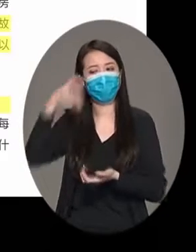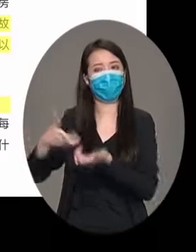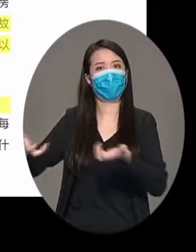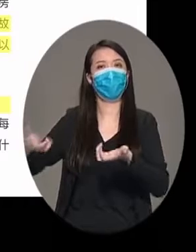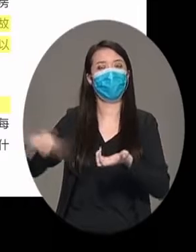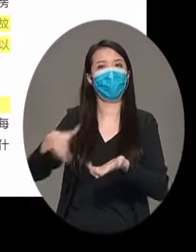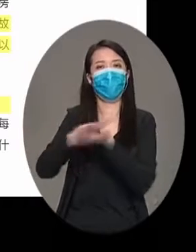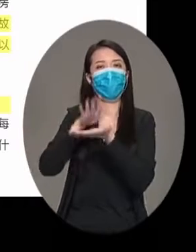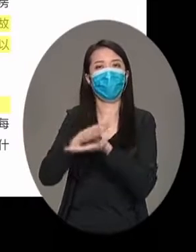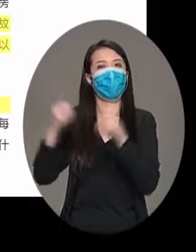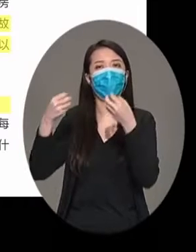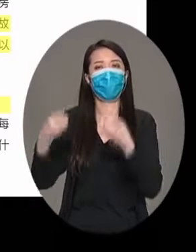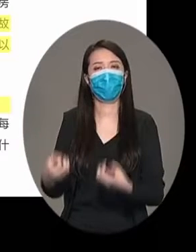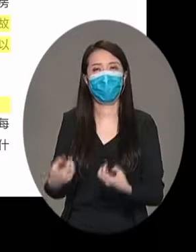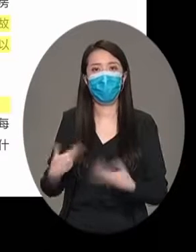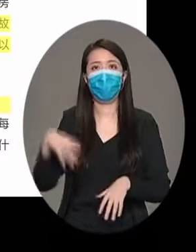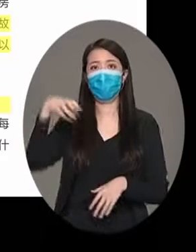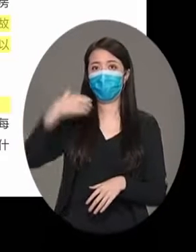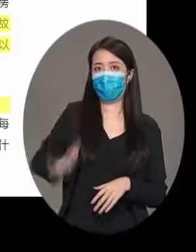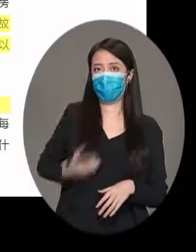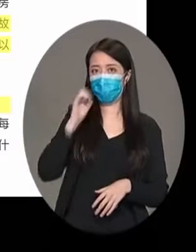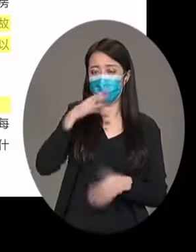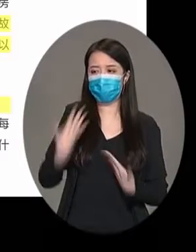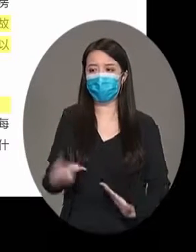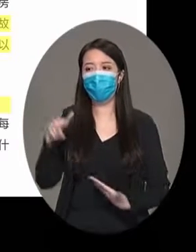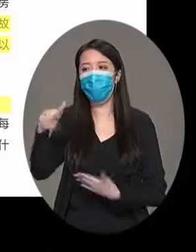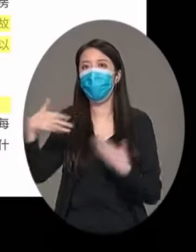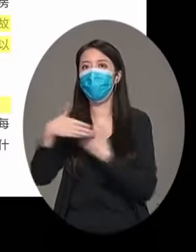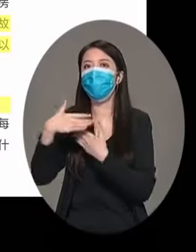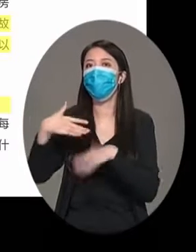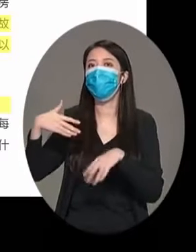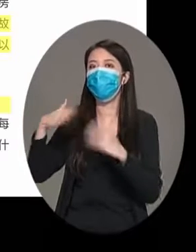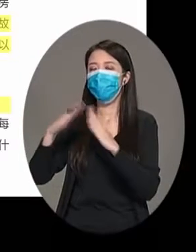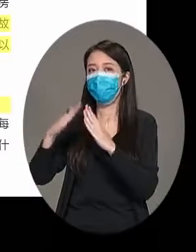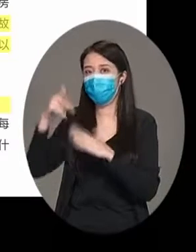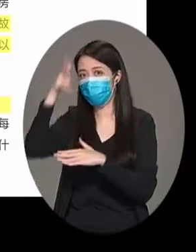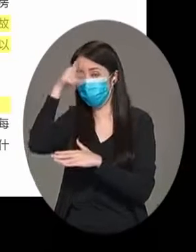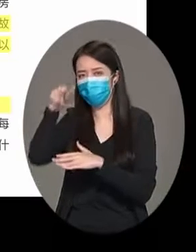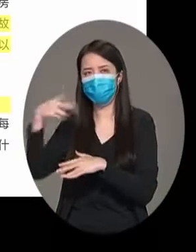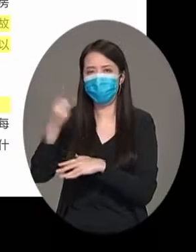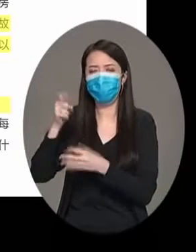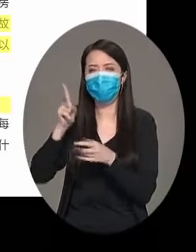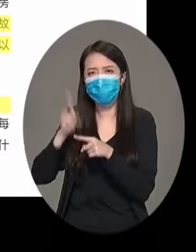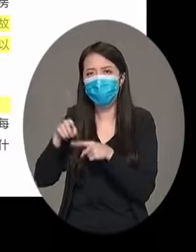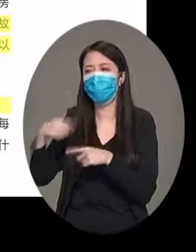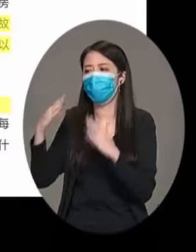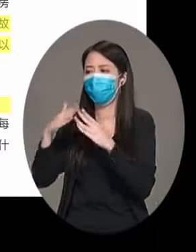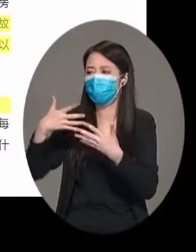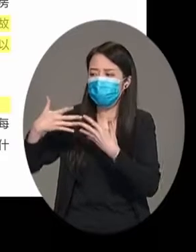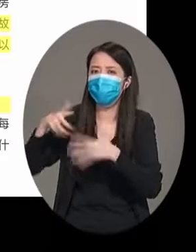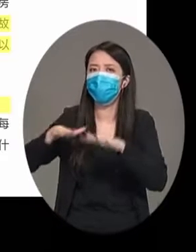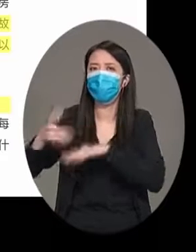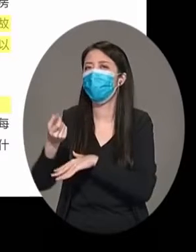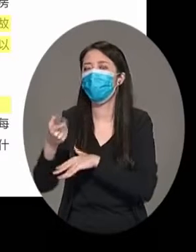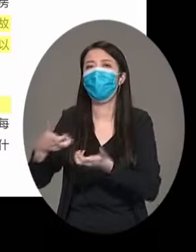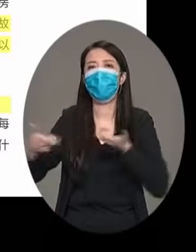說，現任局長陳帆甚少處理運輸政策，管理範圍太大，分拆是無可避免。